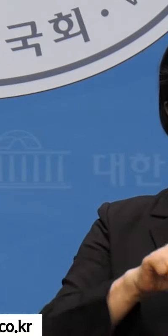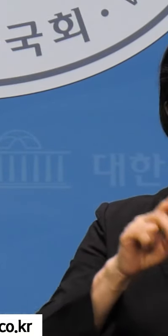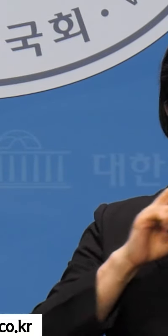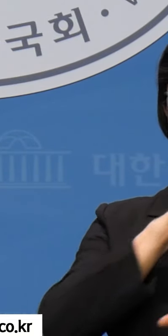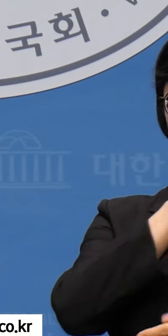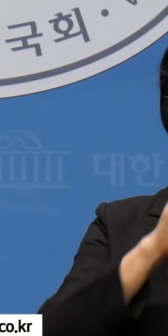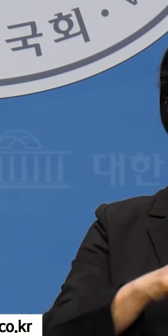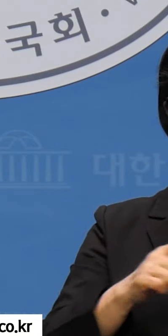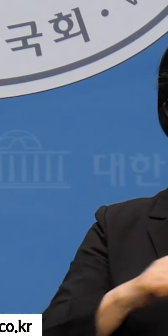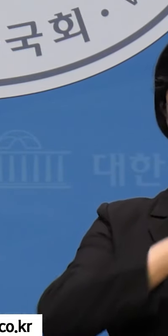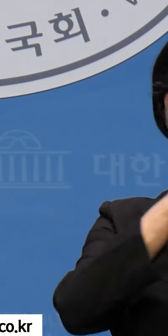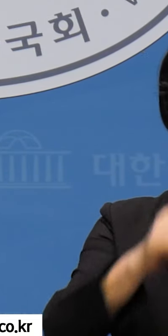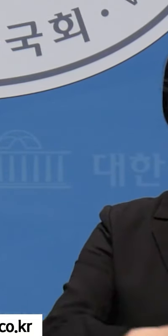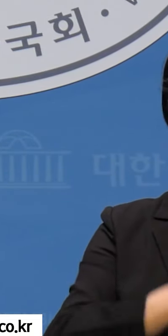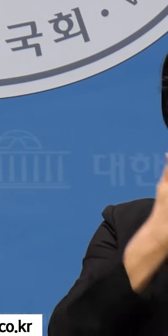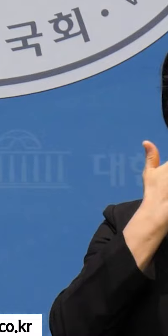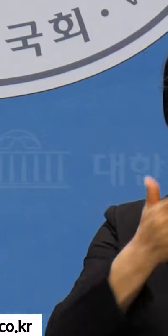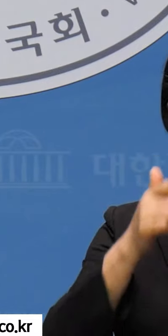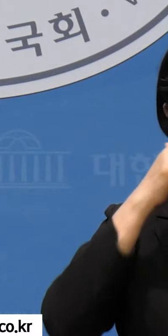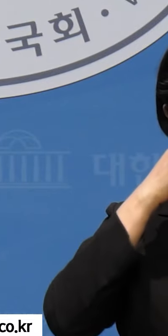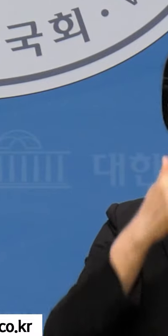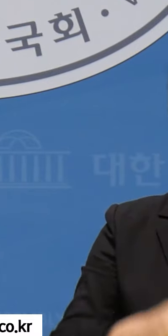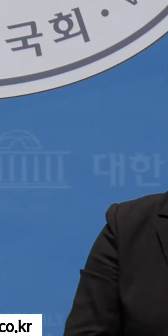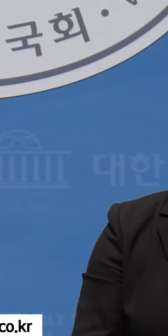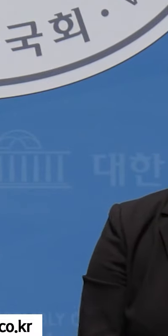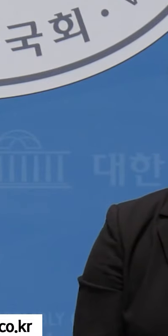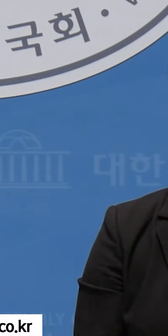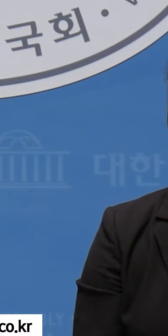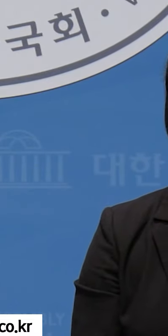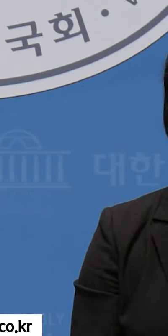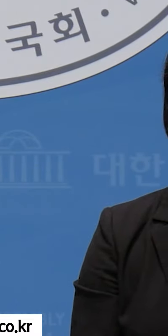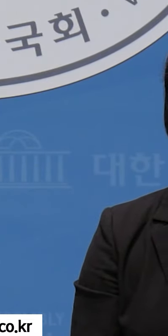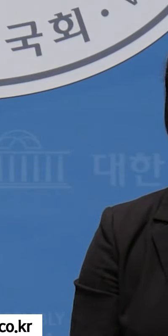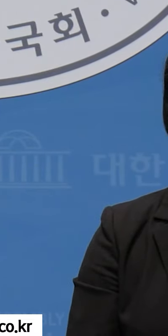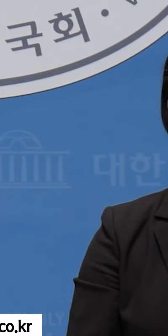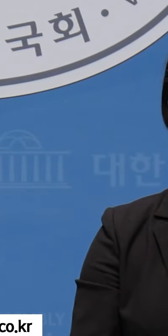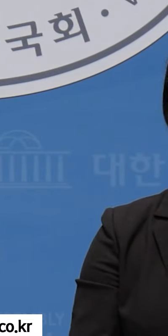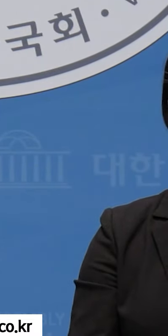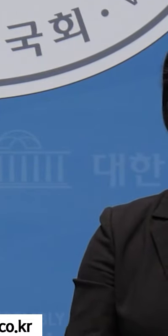의혹에 자유로울 수가 없다. 1.